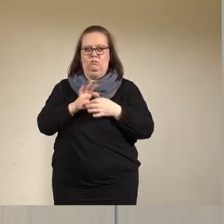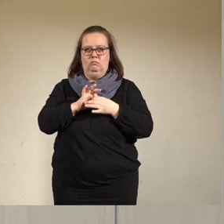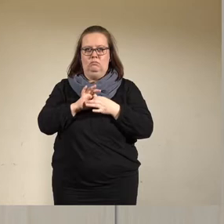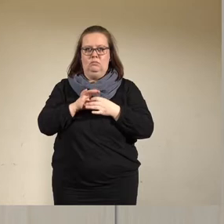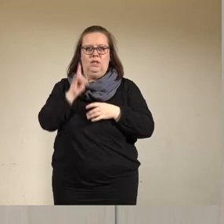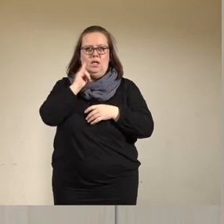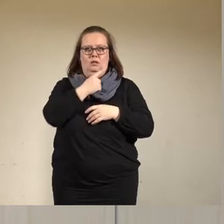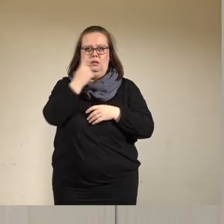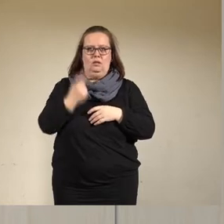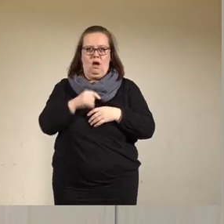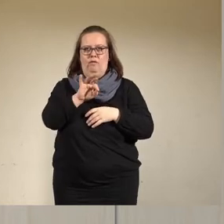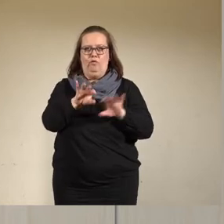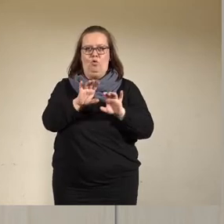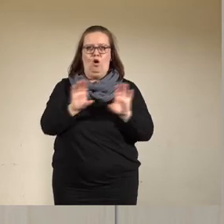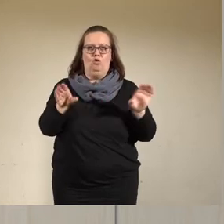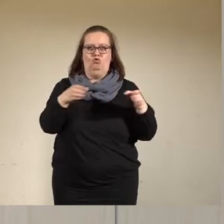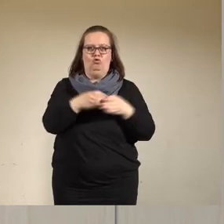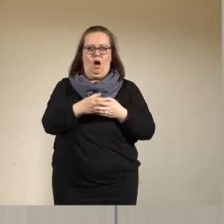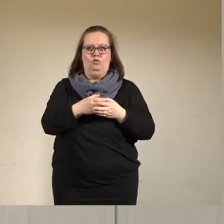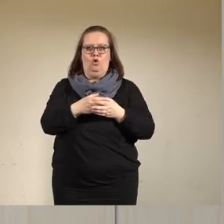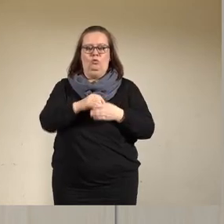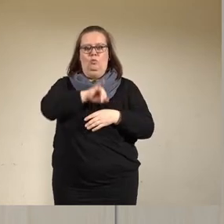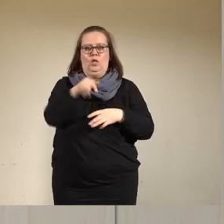den bestehenden jährlichen Zuschuss für die Stadionprojektgesellschaft